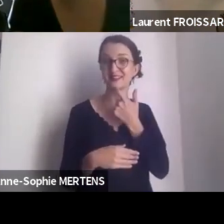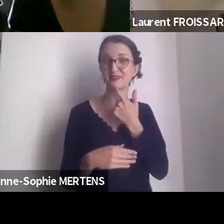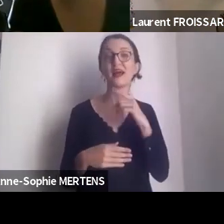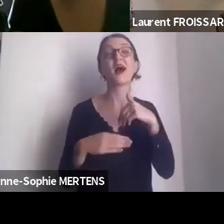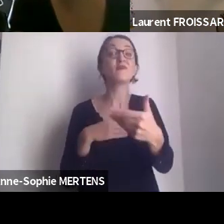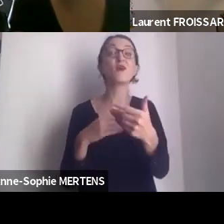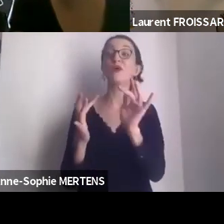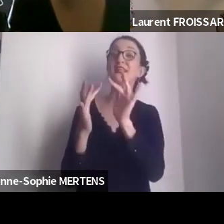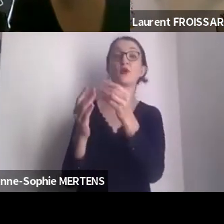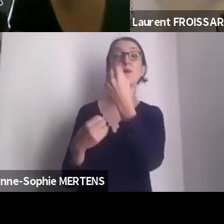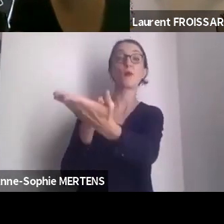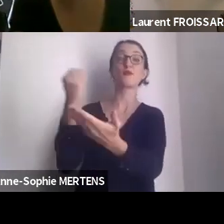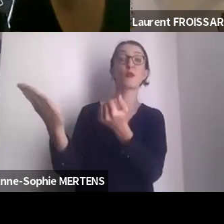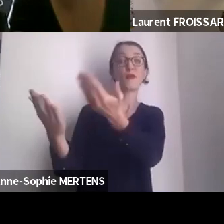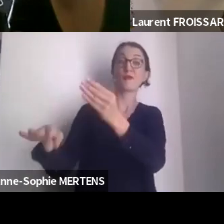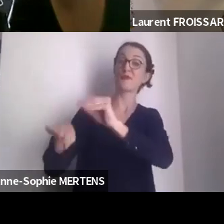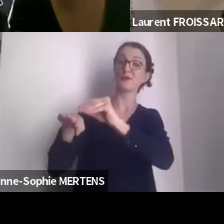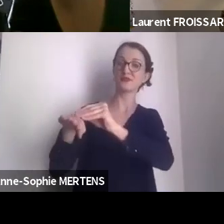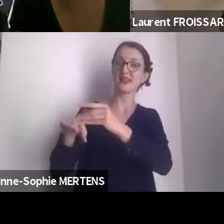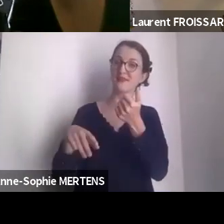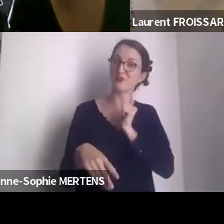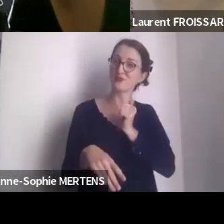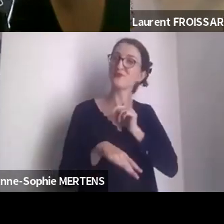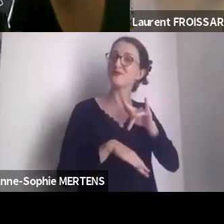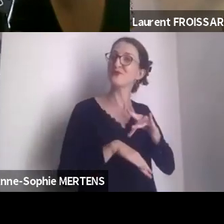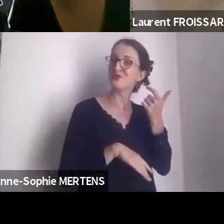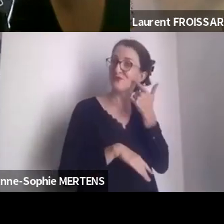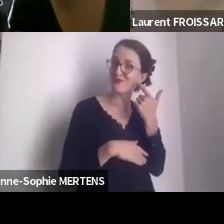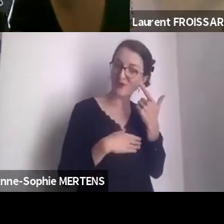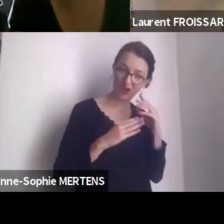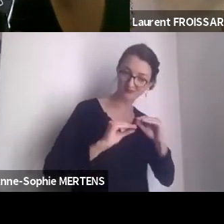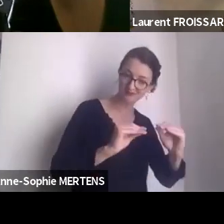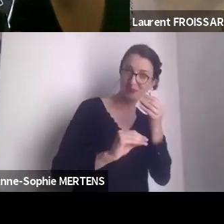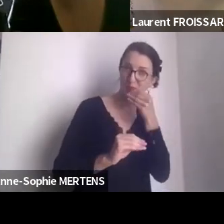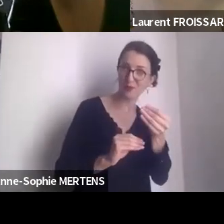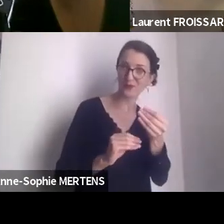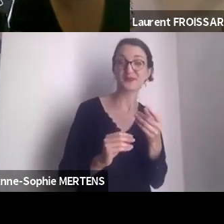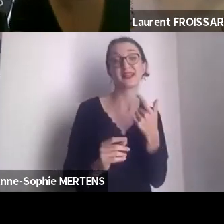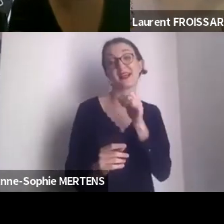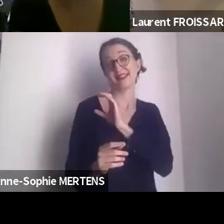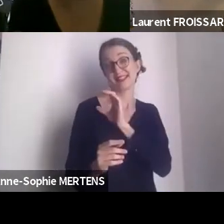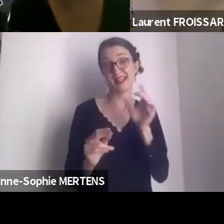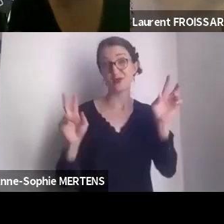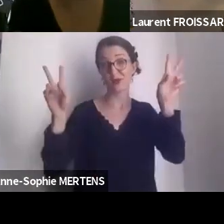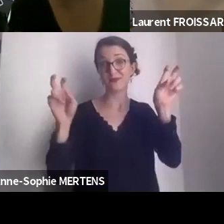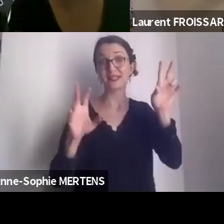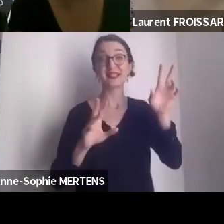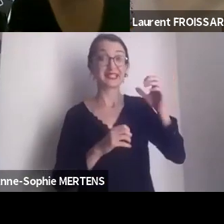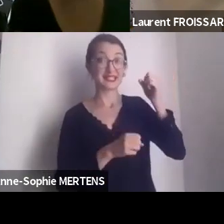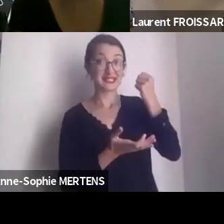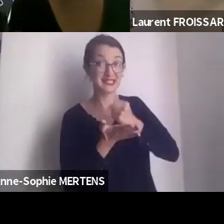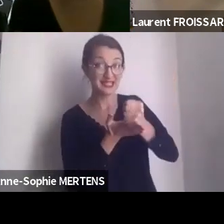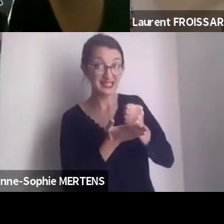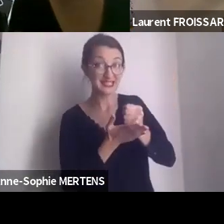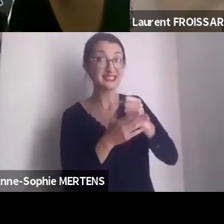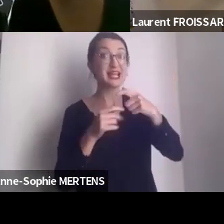Et c'est aussi des domaines, des pratiques du test and learn. Donc, j'essaye et j'apprends,